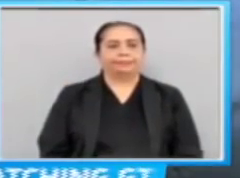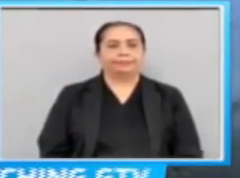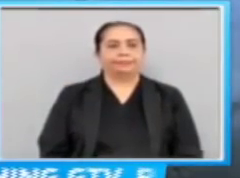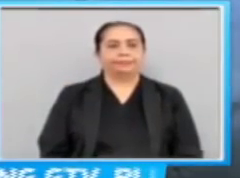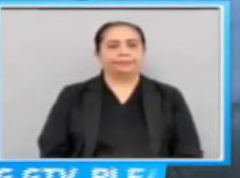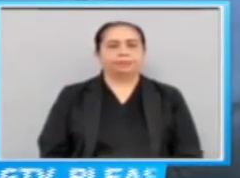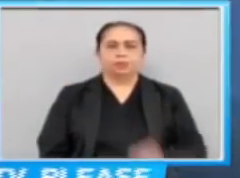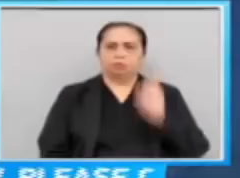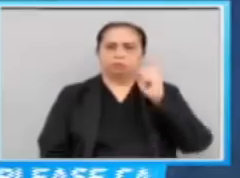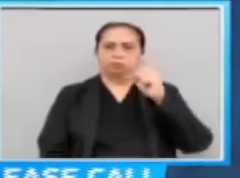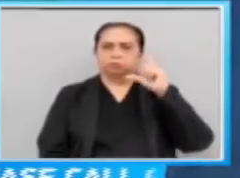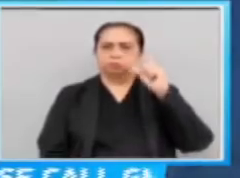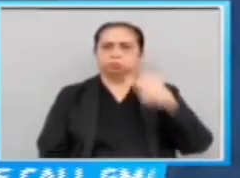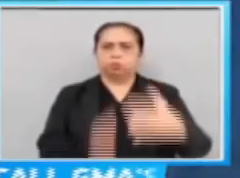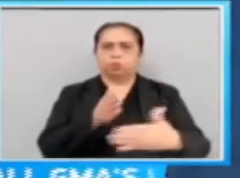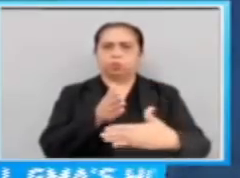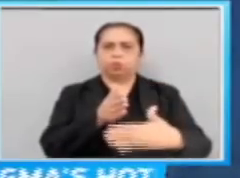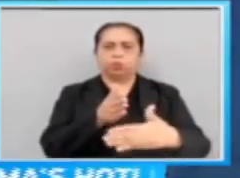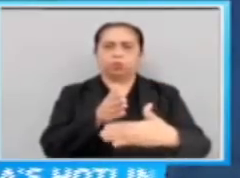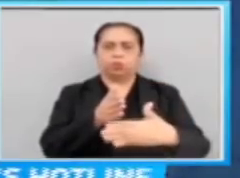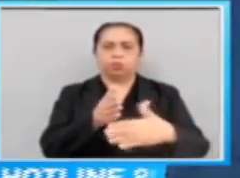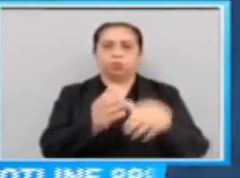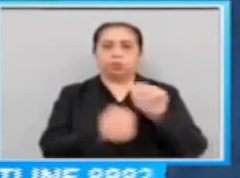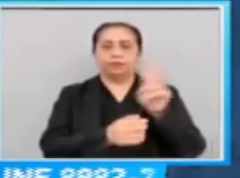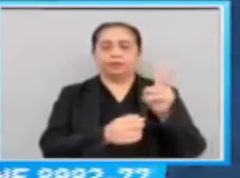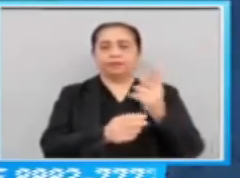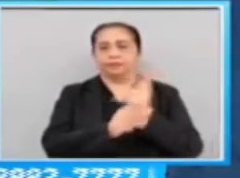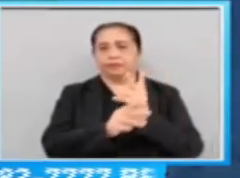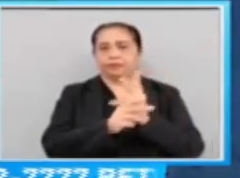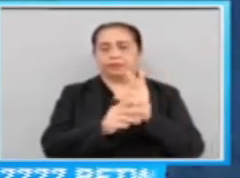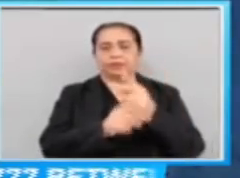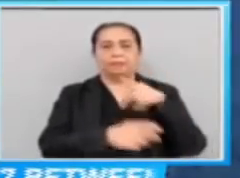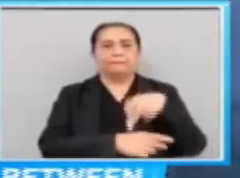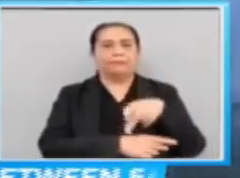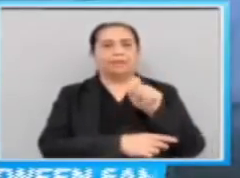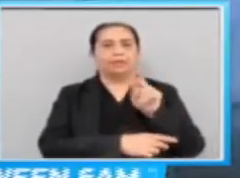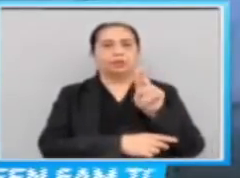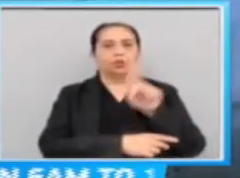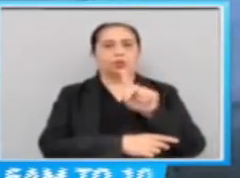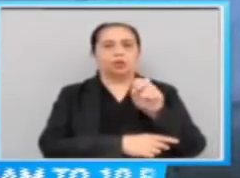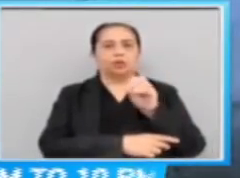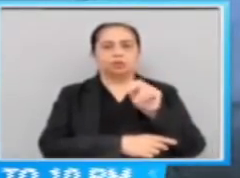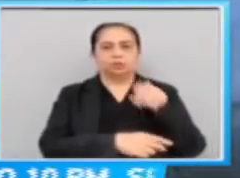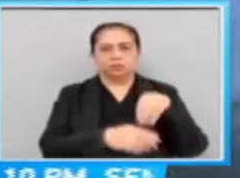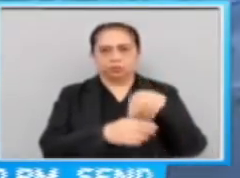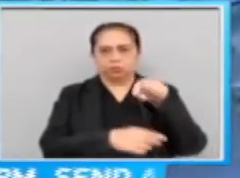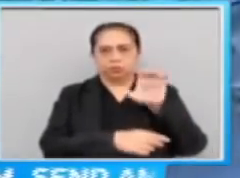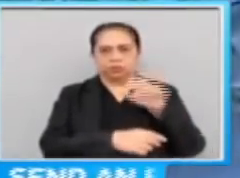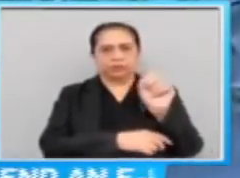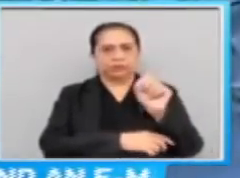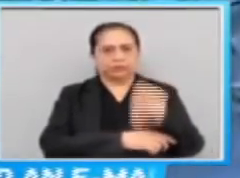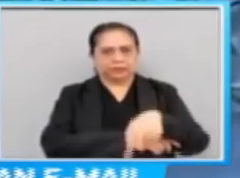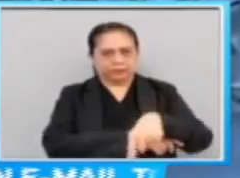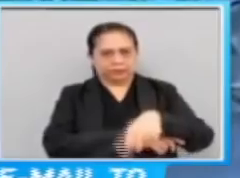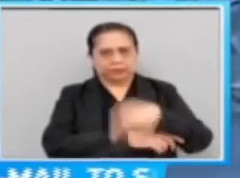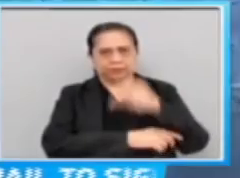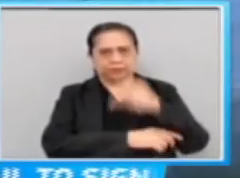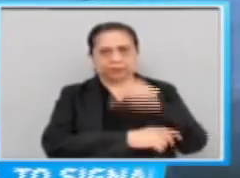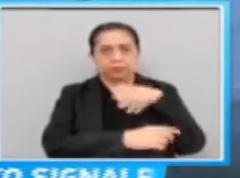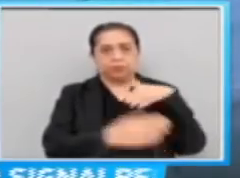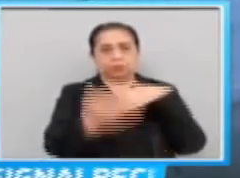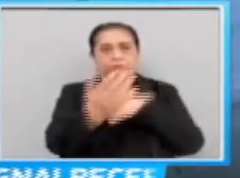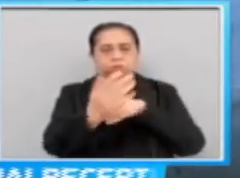Mabilis ang takbo habang binabagtas ang UV Express van na ito ang Pitwason Boulevard sa Quezon City. Mag-alas 11:30 kagabi, pagkabangga tumagilid